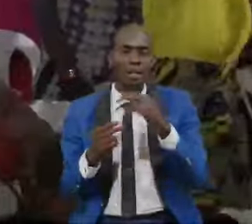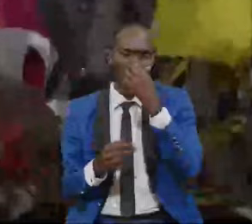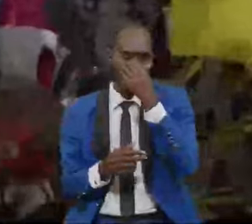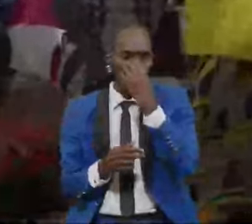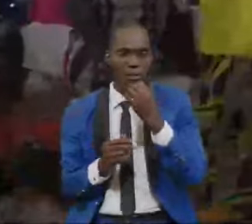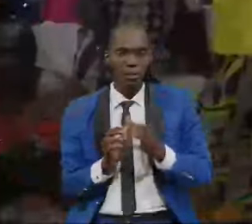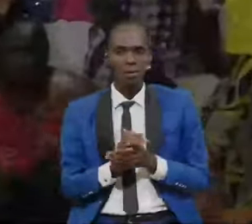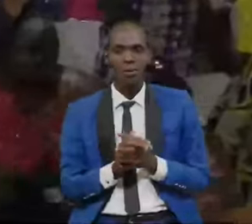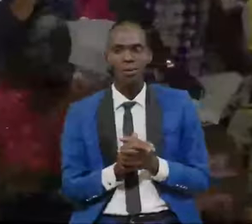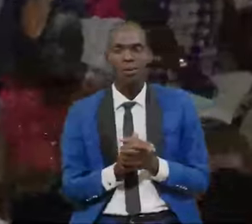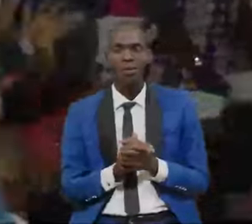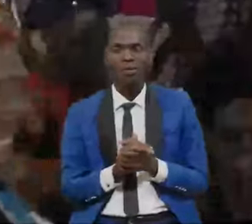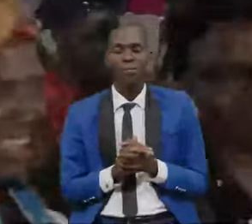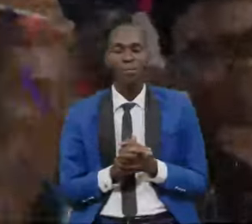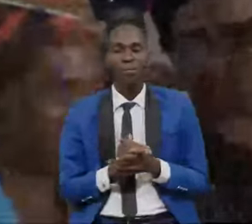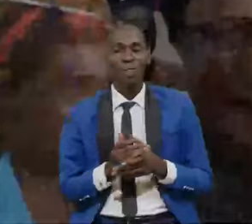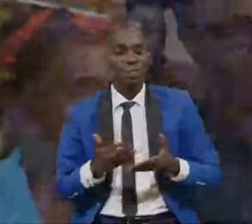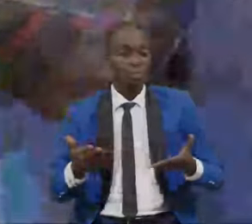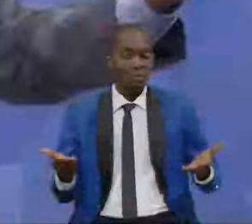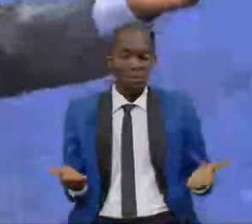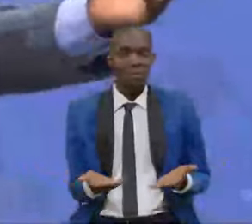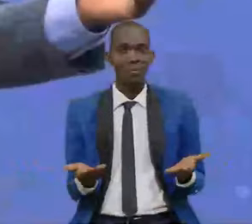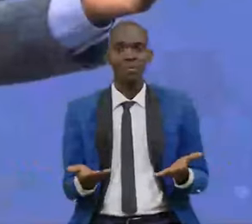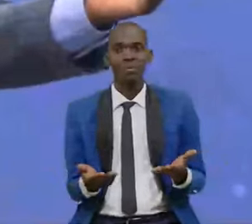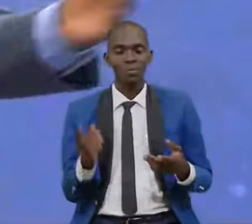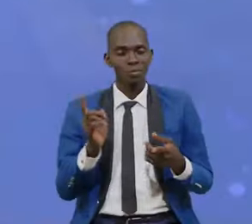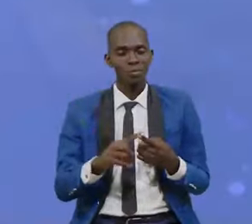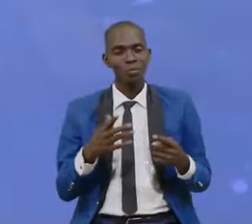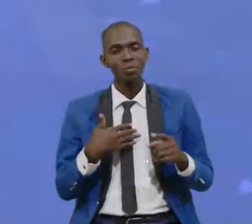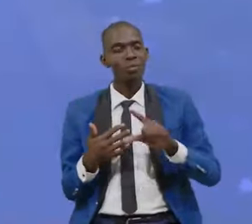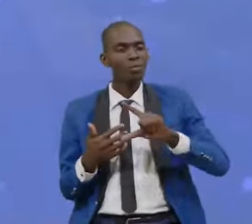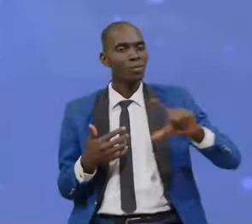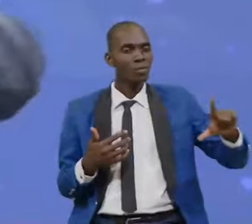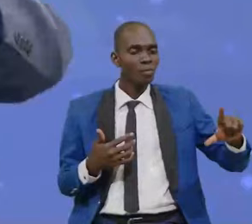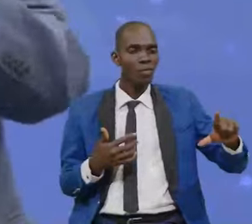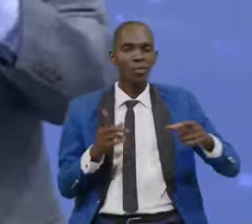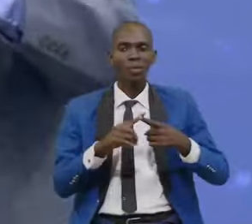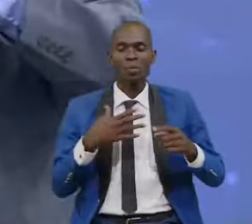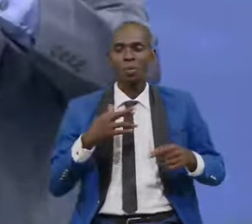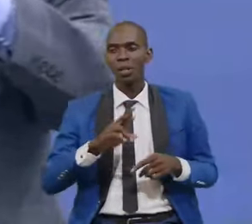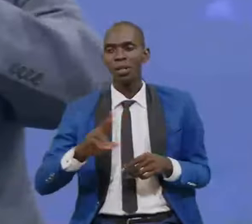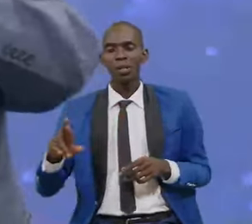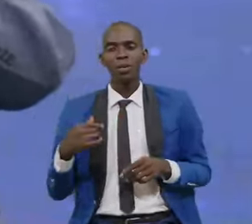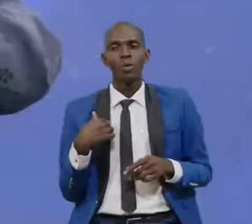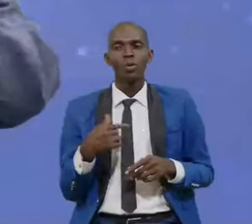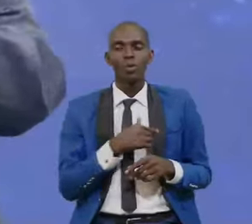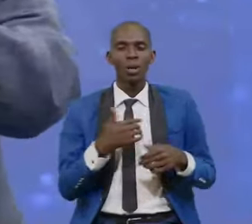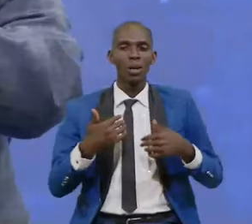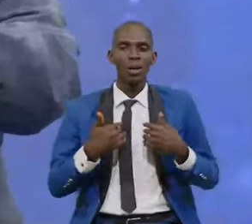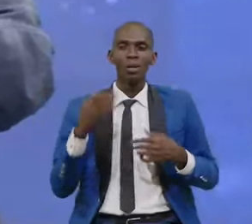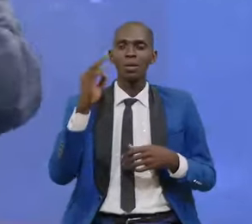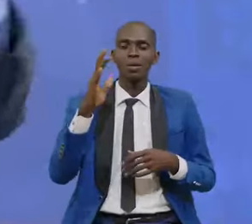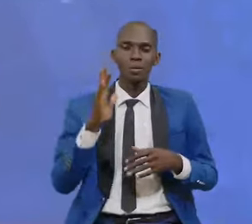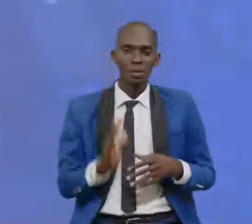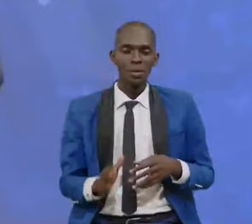Jésus. Et à la plateforme ici, à ma gauche, à ma droite, là où il y a les ministres,